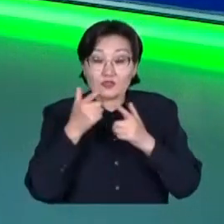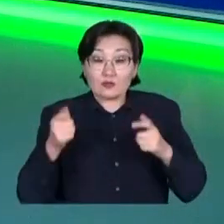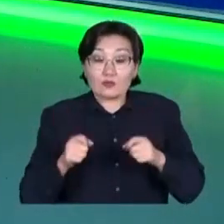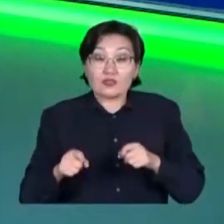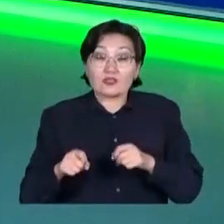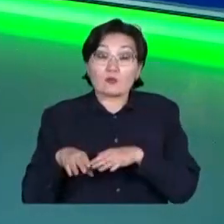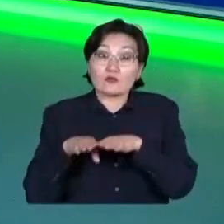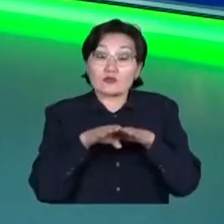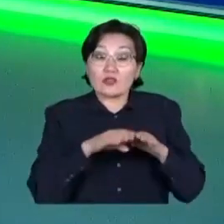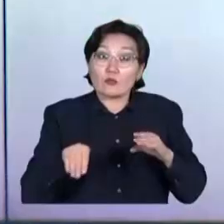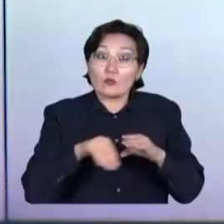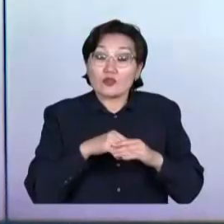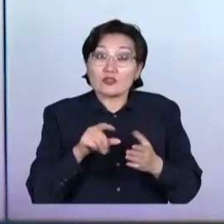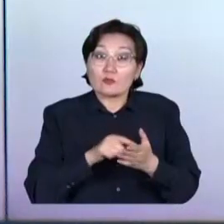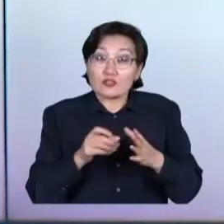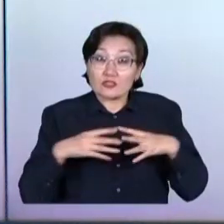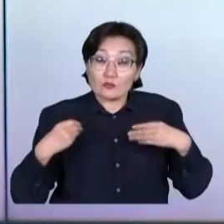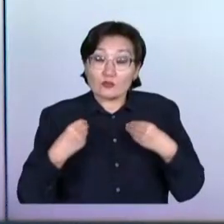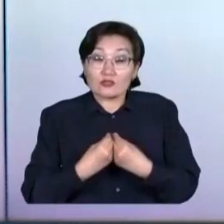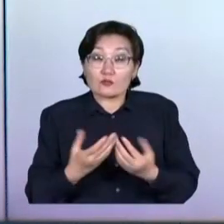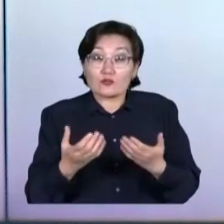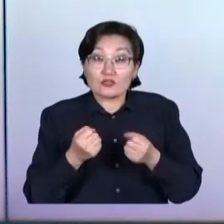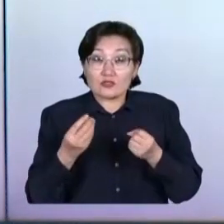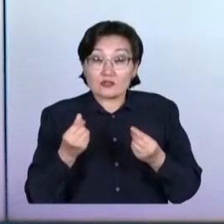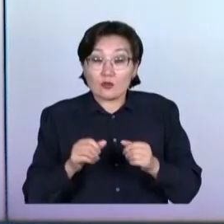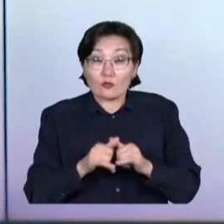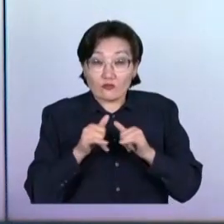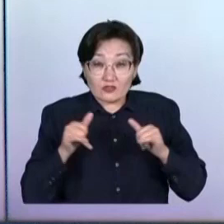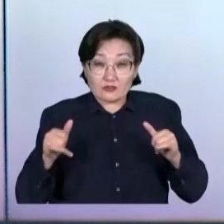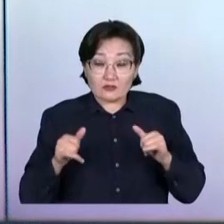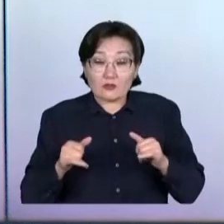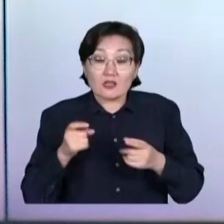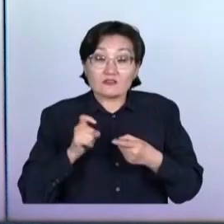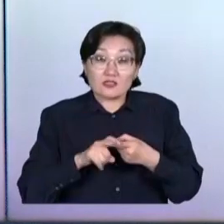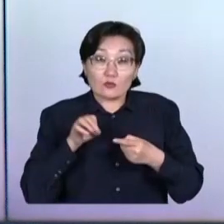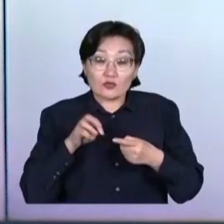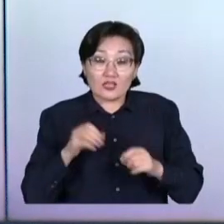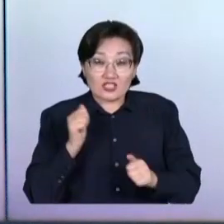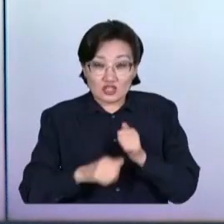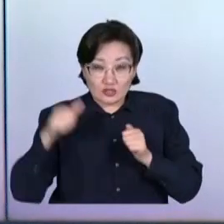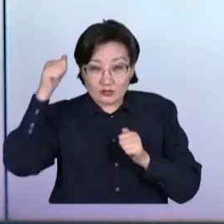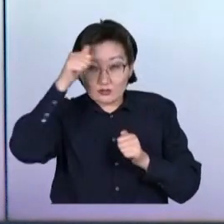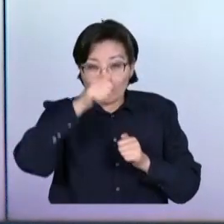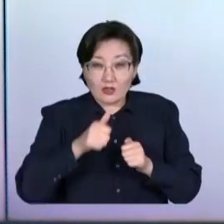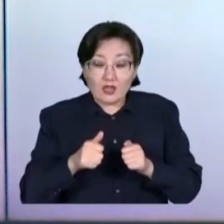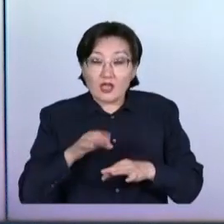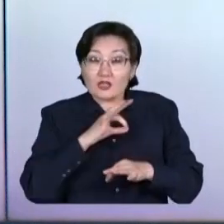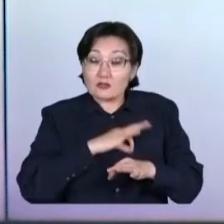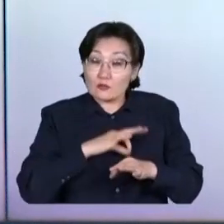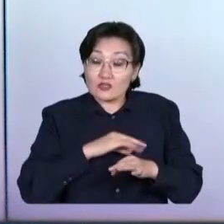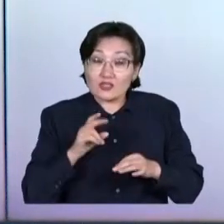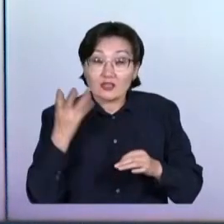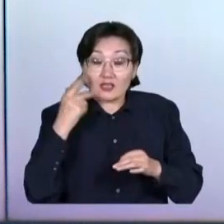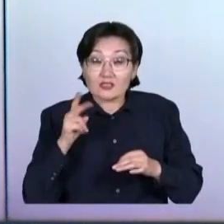едином накопительном пенсионном фонде, поступившие суммы будут увеличиваться в зависимости от ежегодного инвестдохода. Когда и